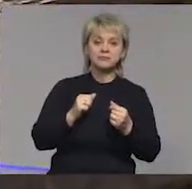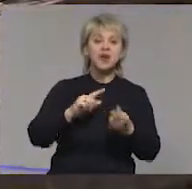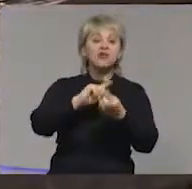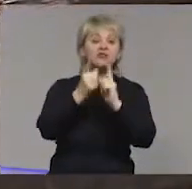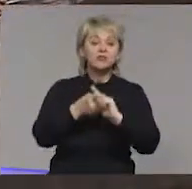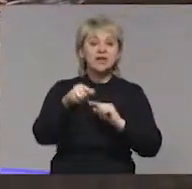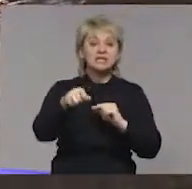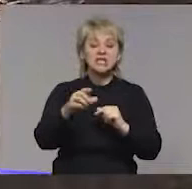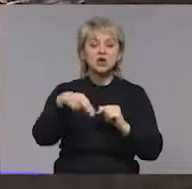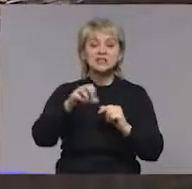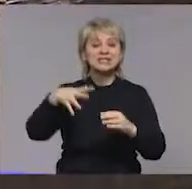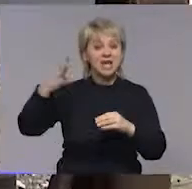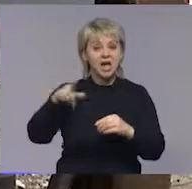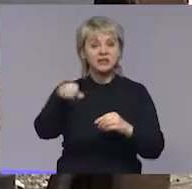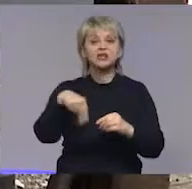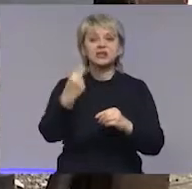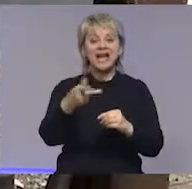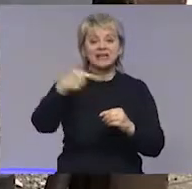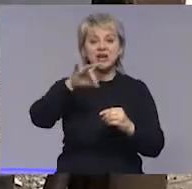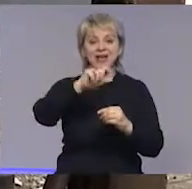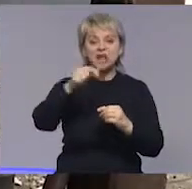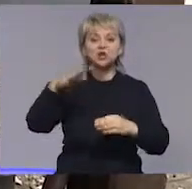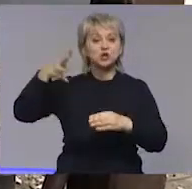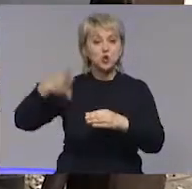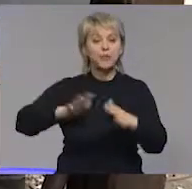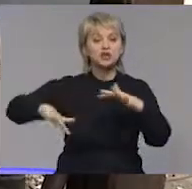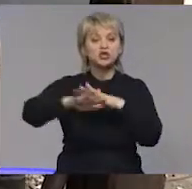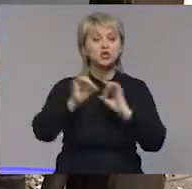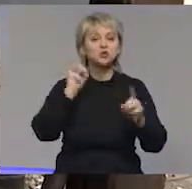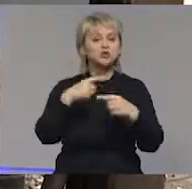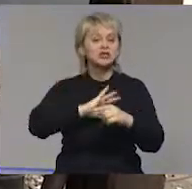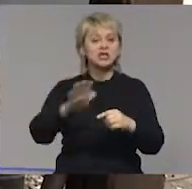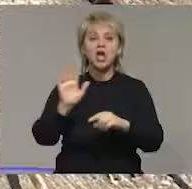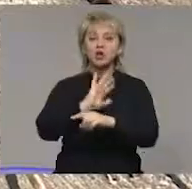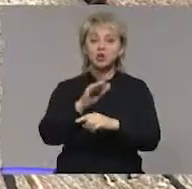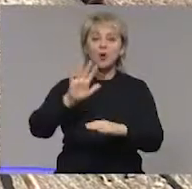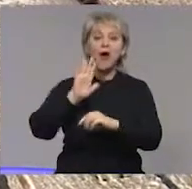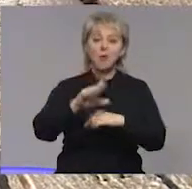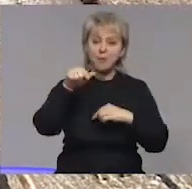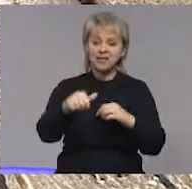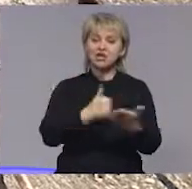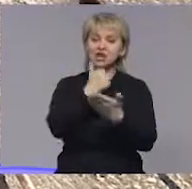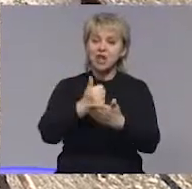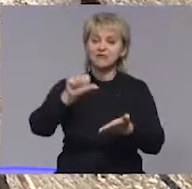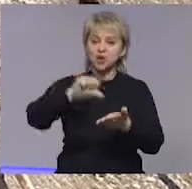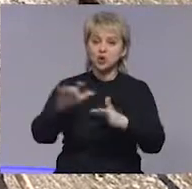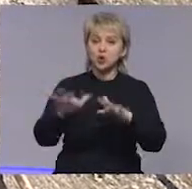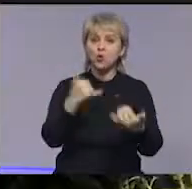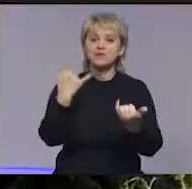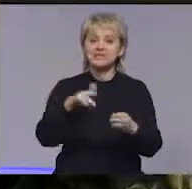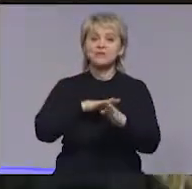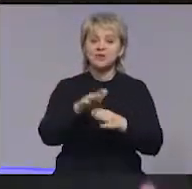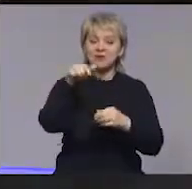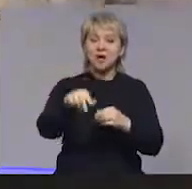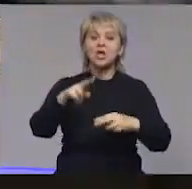Вместо «Стоп» снято «Подай дрель». На съемочной площадке звучат совсем не киношные команды. Главные роли сегодня играют